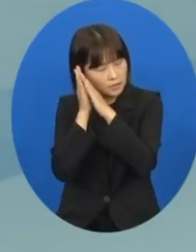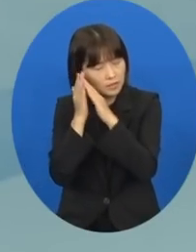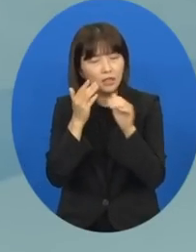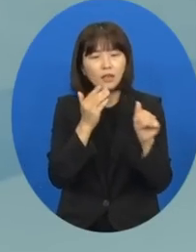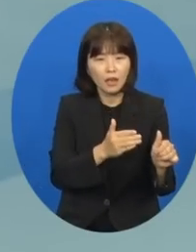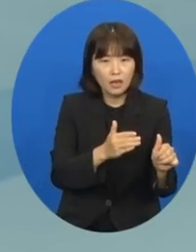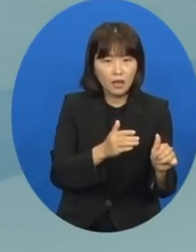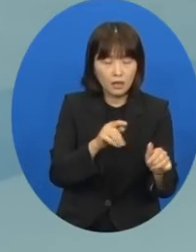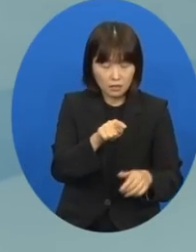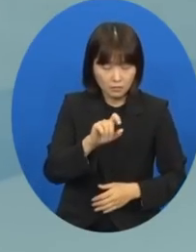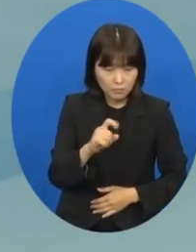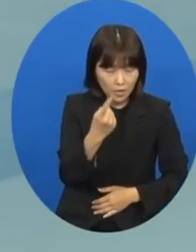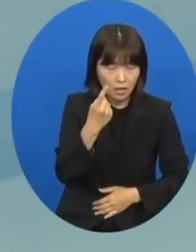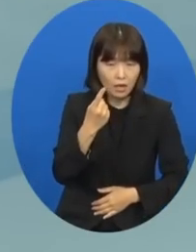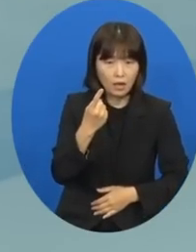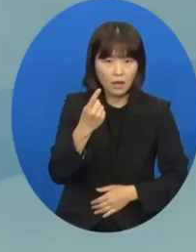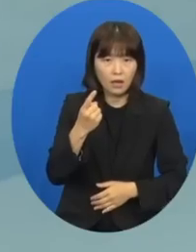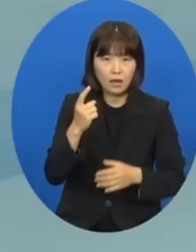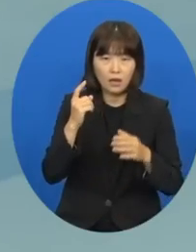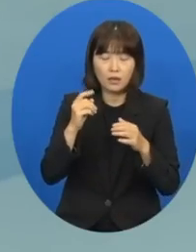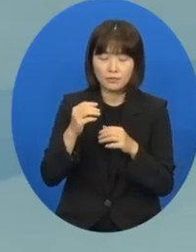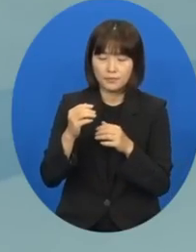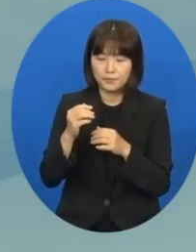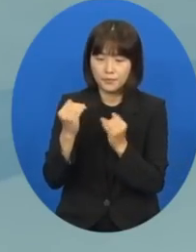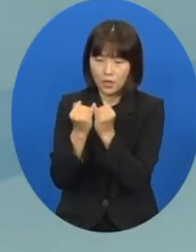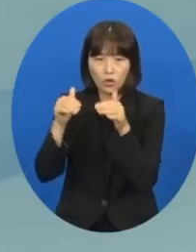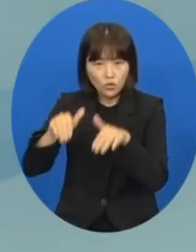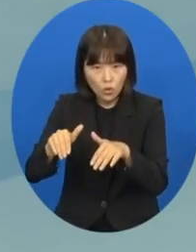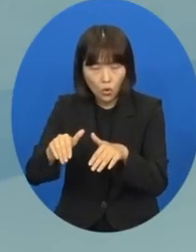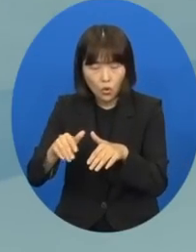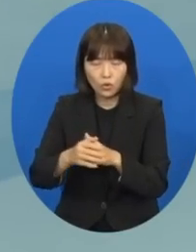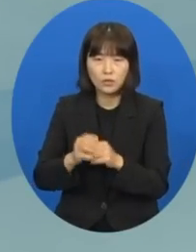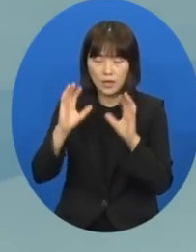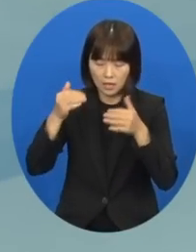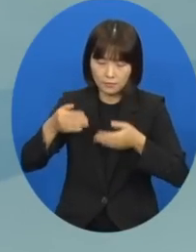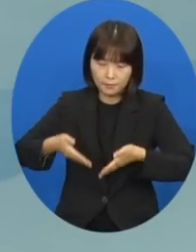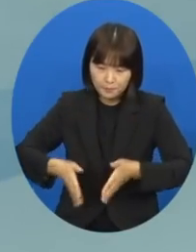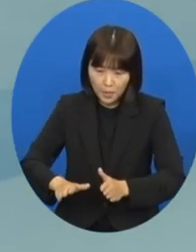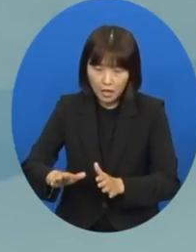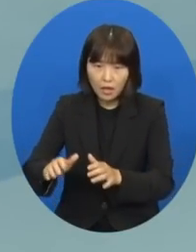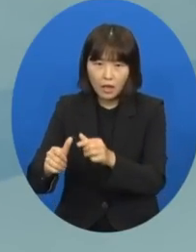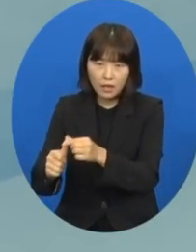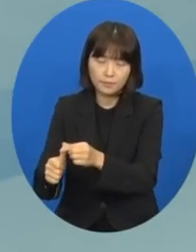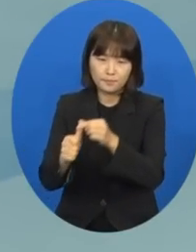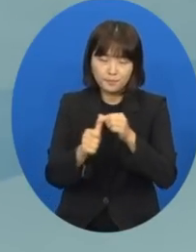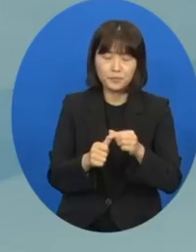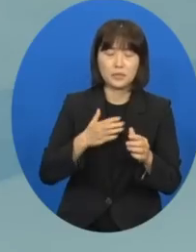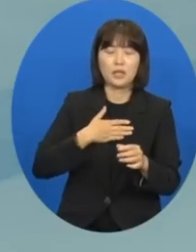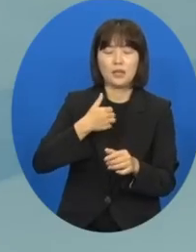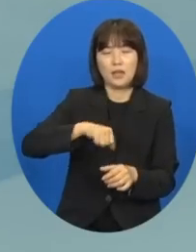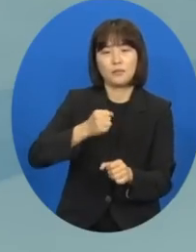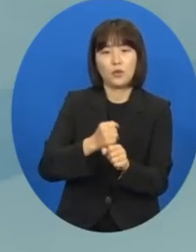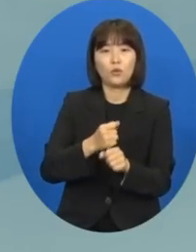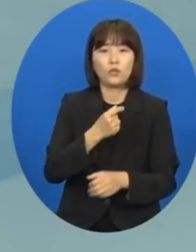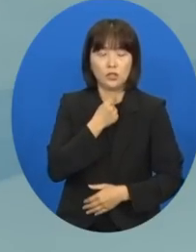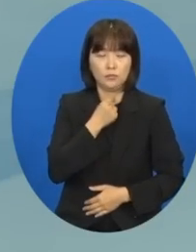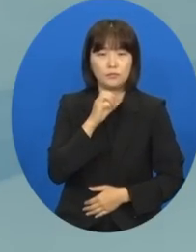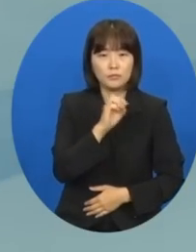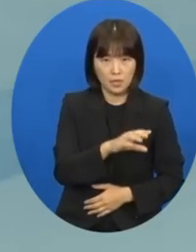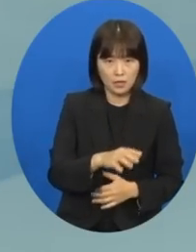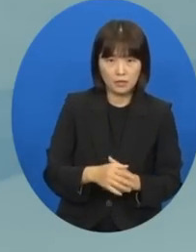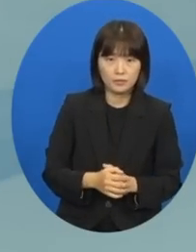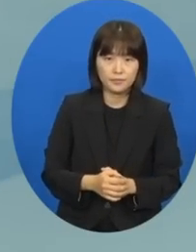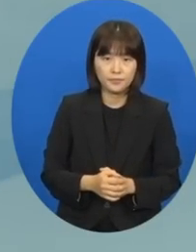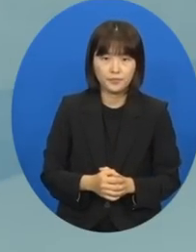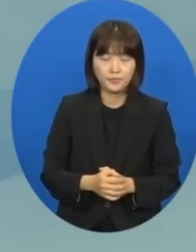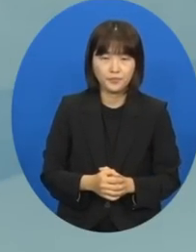하노라 하매 아브라함이 사라의 말을 들으니라. 자, 여주인이 자녀를 낳지 못할 경우에 종을 통해서 자녀를 낳는 것은